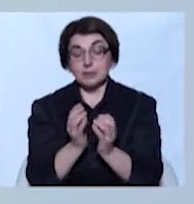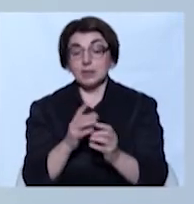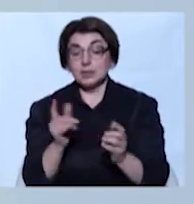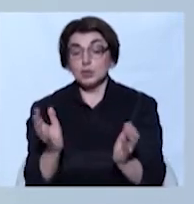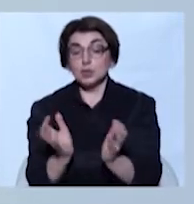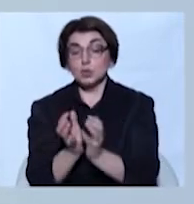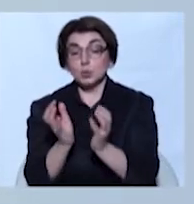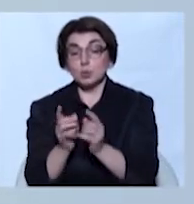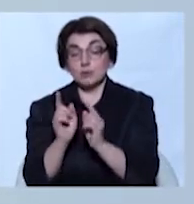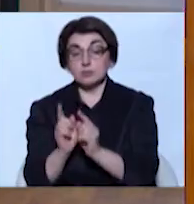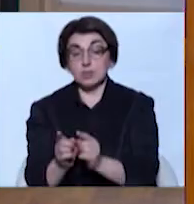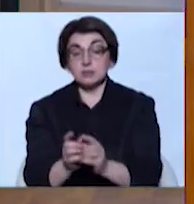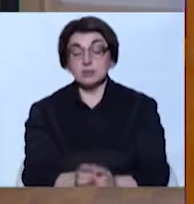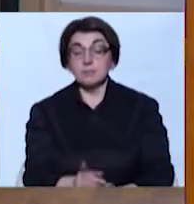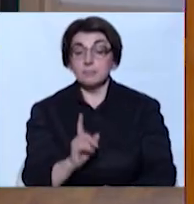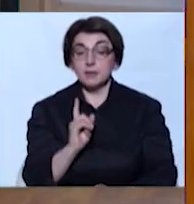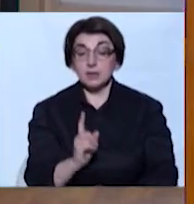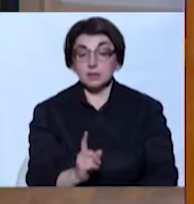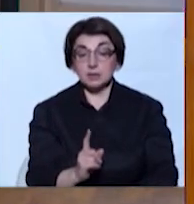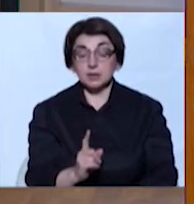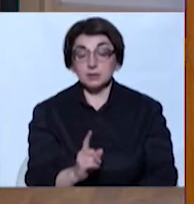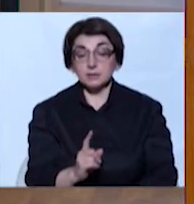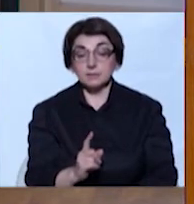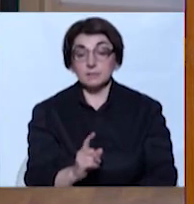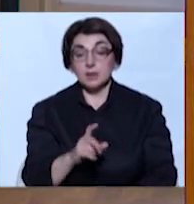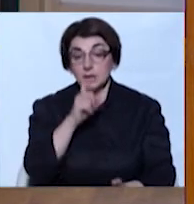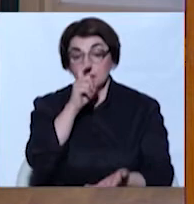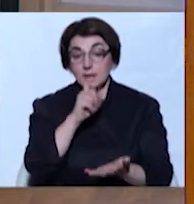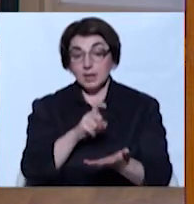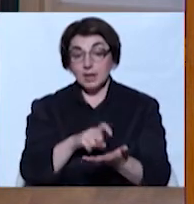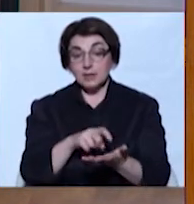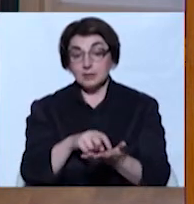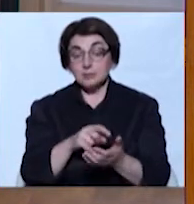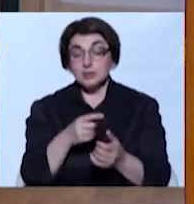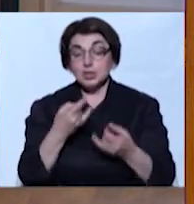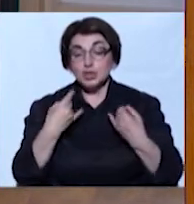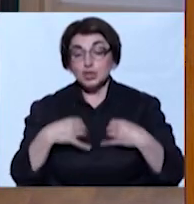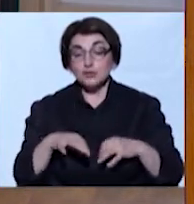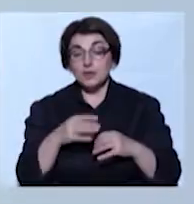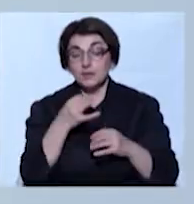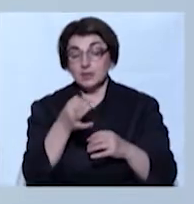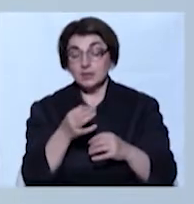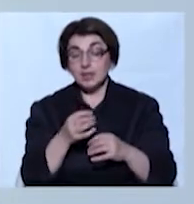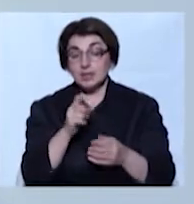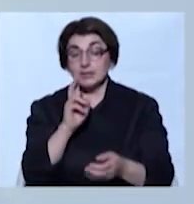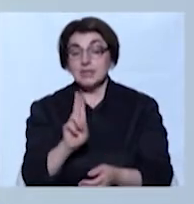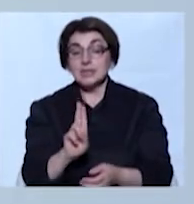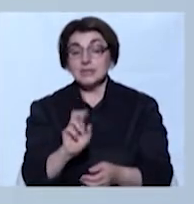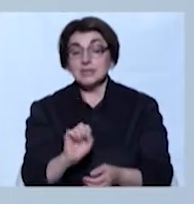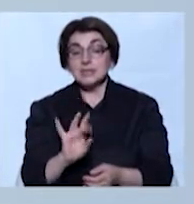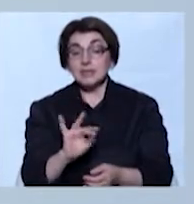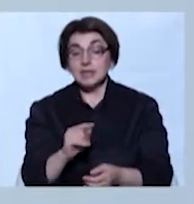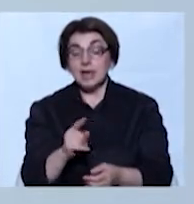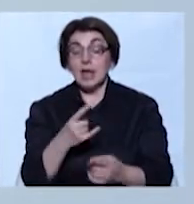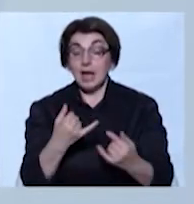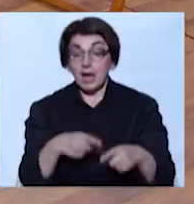ზრუნავს კიდეც. რადგან შევეხეთ ქათმის ნაშიერს და ვახსენეთ წიწილა, მინდა გაგახსენოთ რამდენიმე